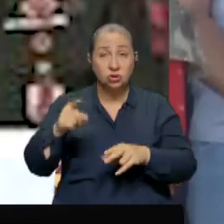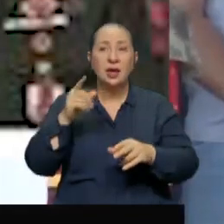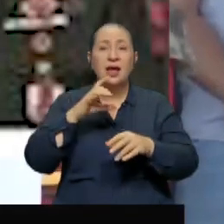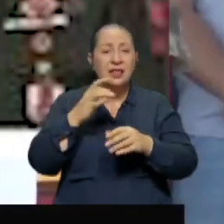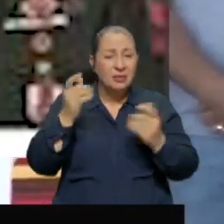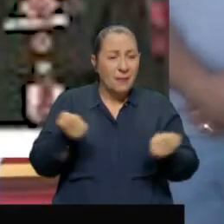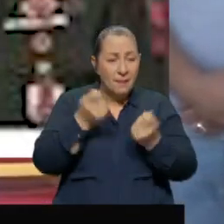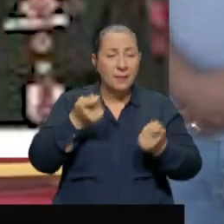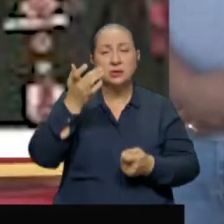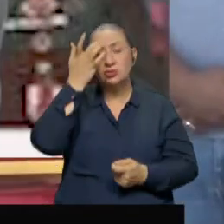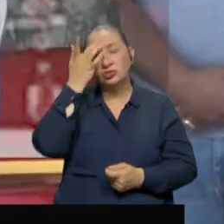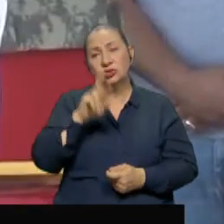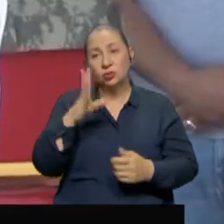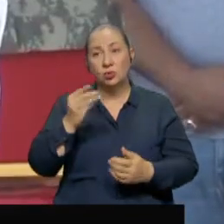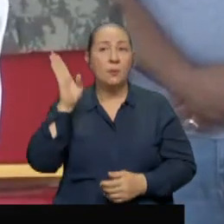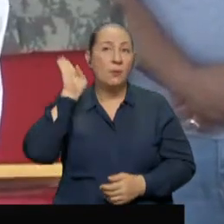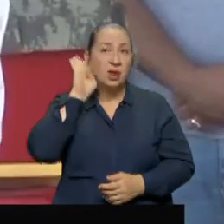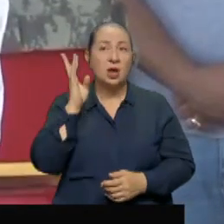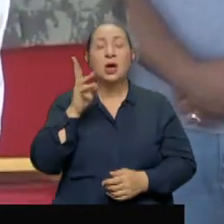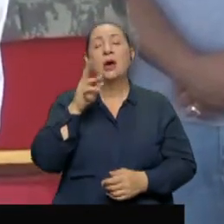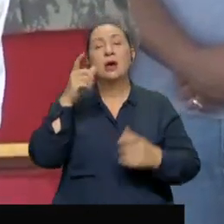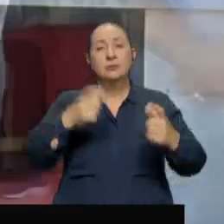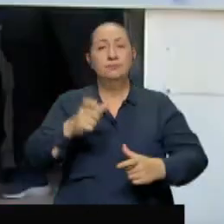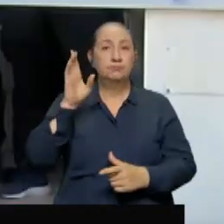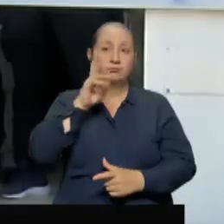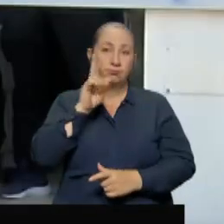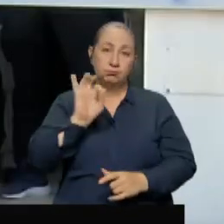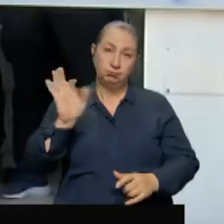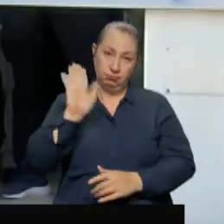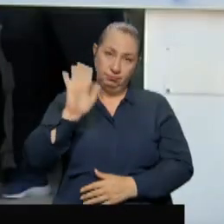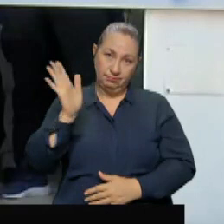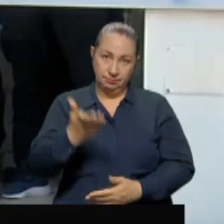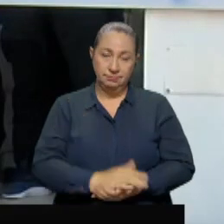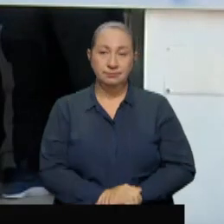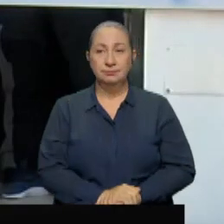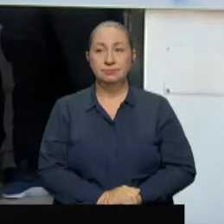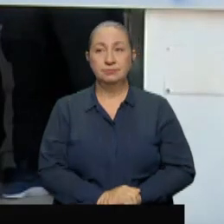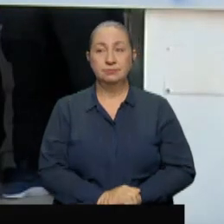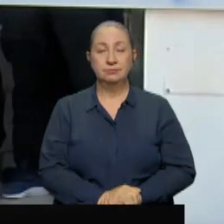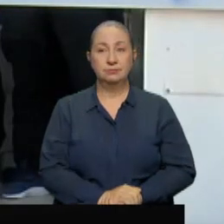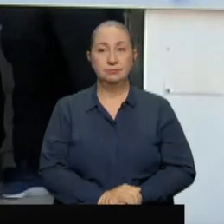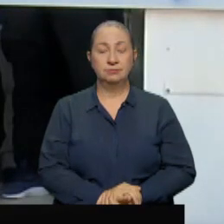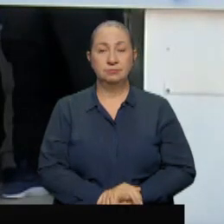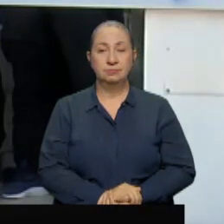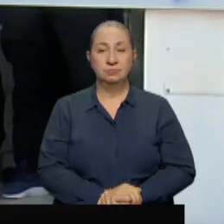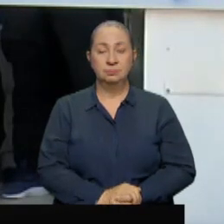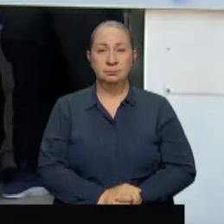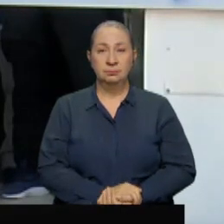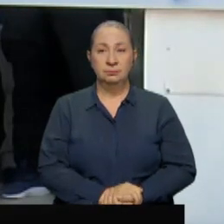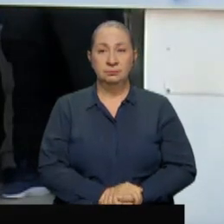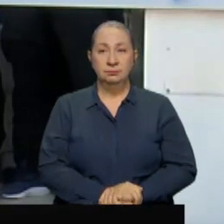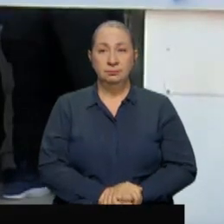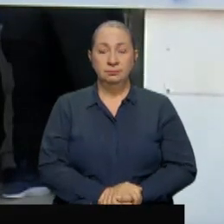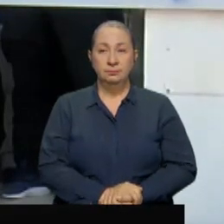şehit düştü. Malatya şehidini sonsuzluğa uğurladı. Allah yolunda özür dilenler ölüler